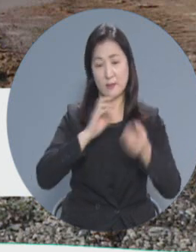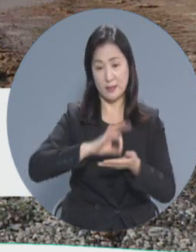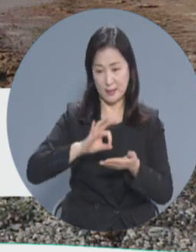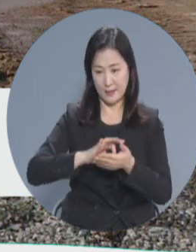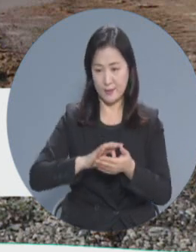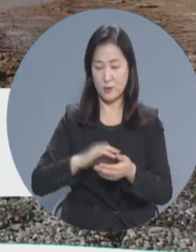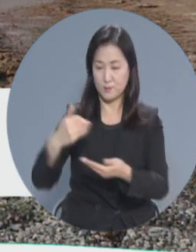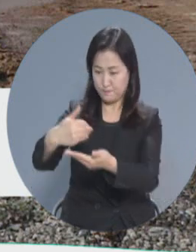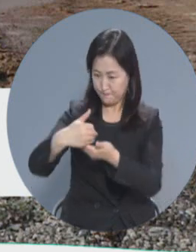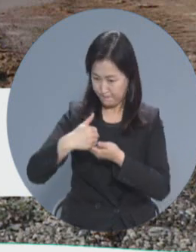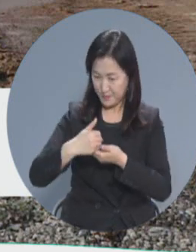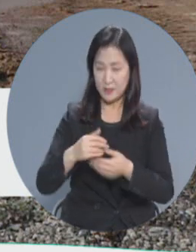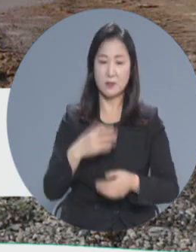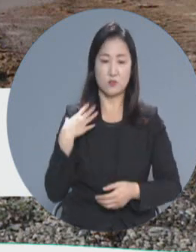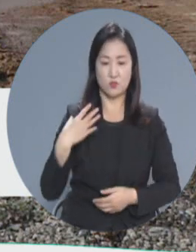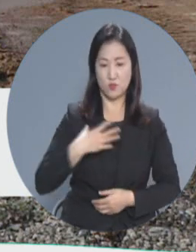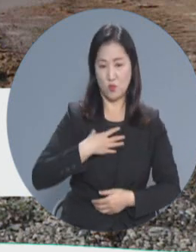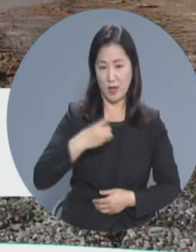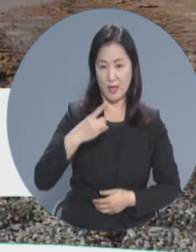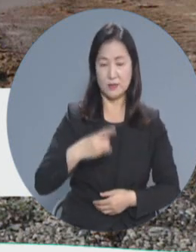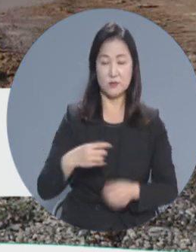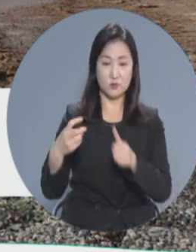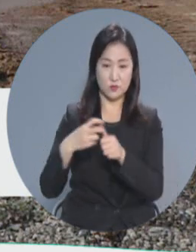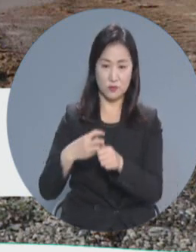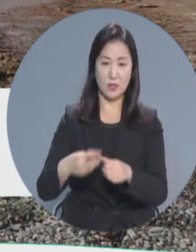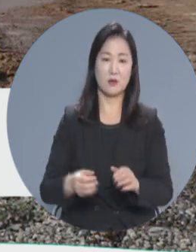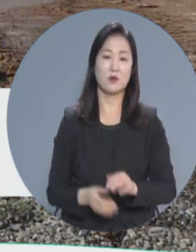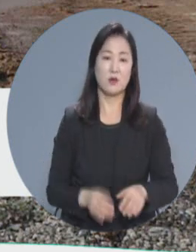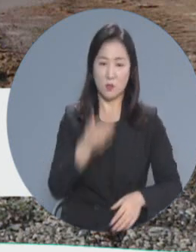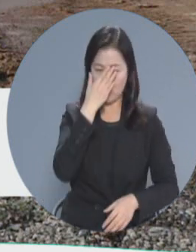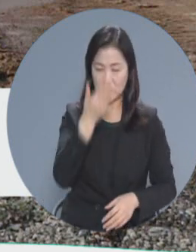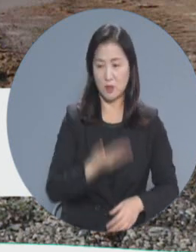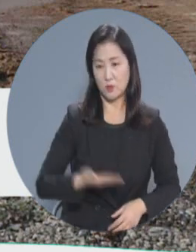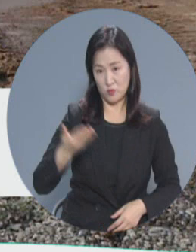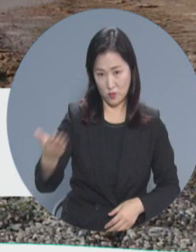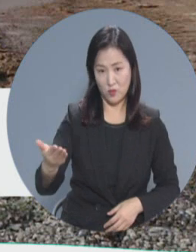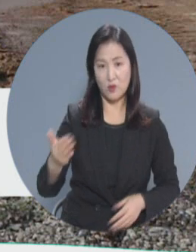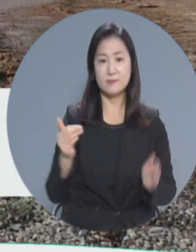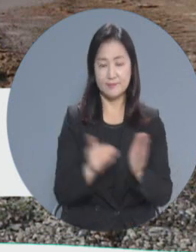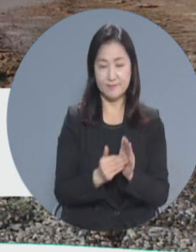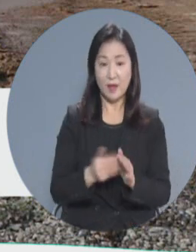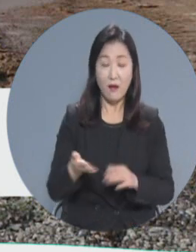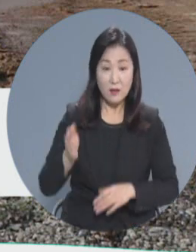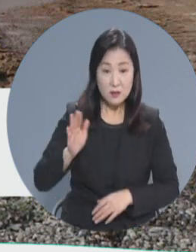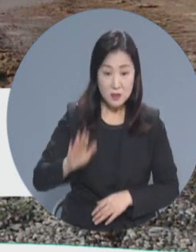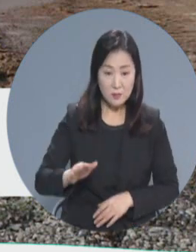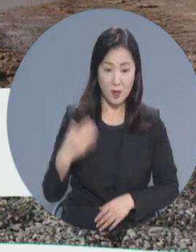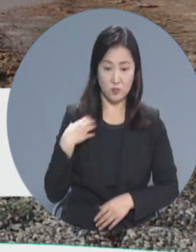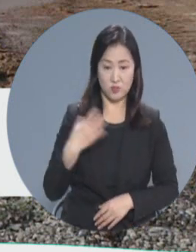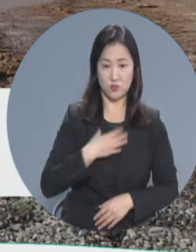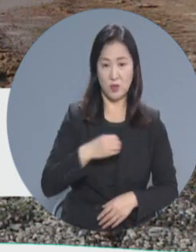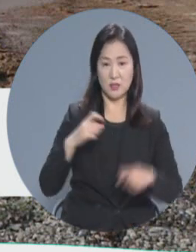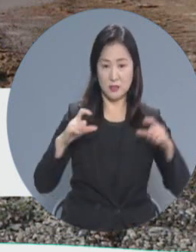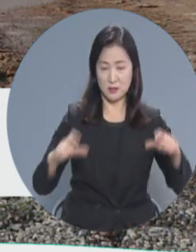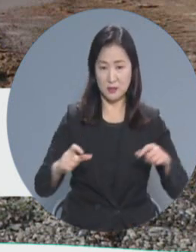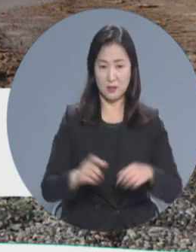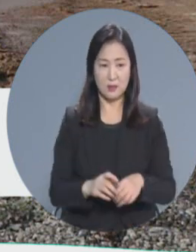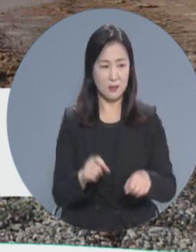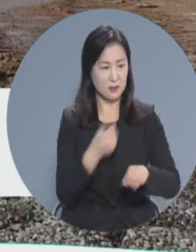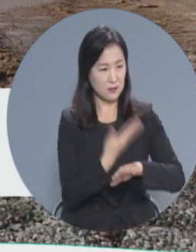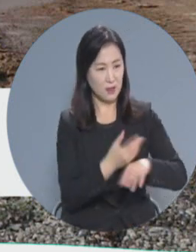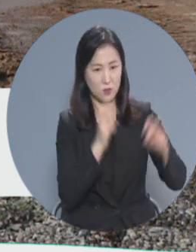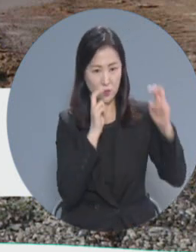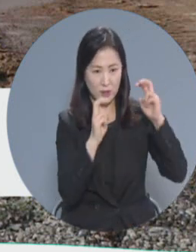무안군의 요청을 받아 경기장에서 나온 돌을 무상으로 반출해줬습니다. 그런데 무안군은 특정 업체의 돌값을